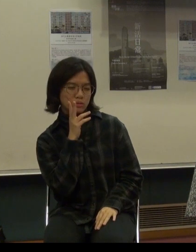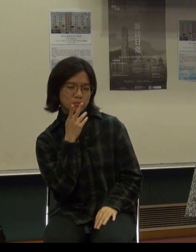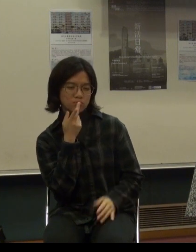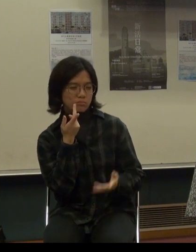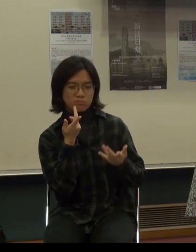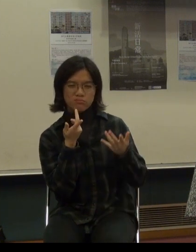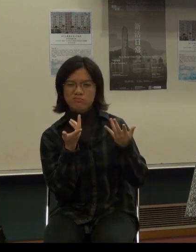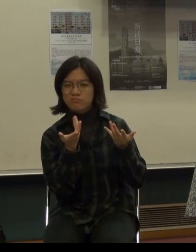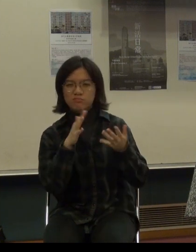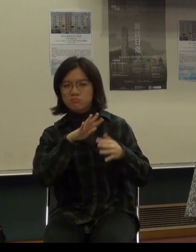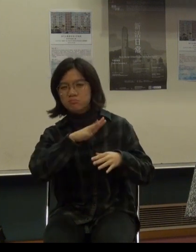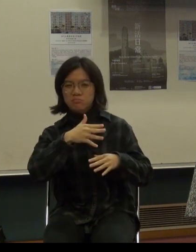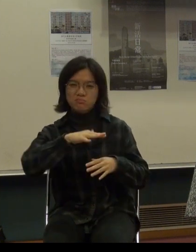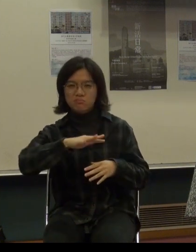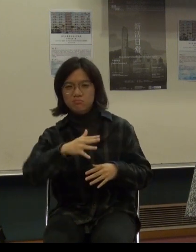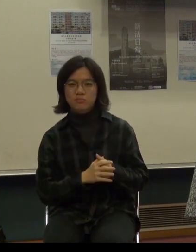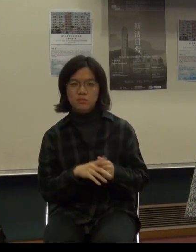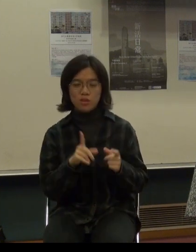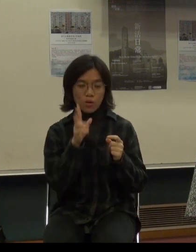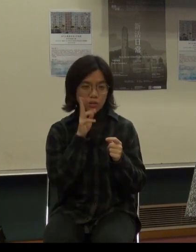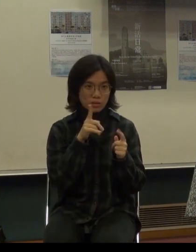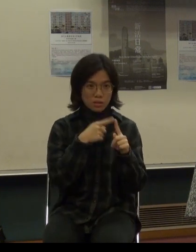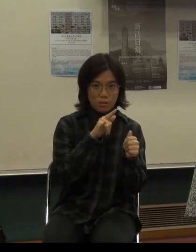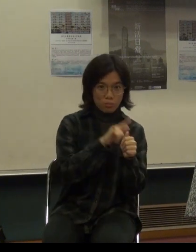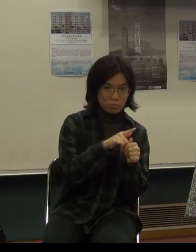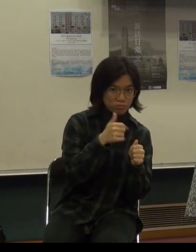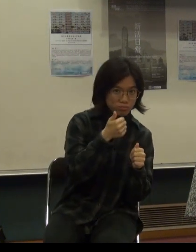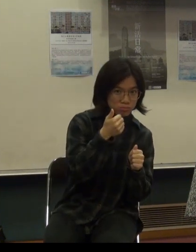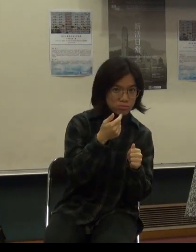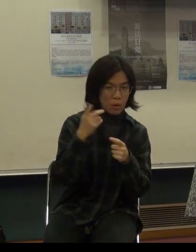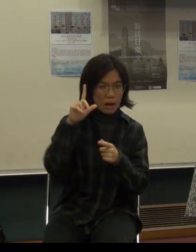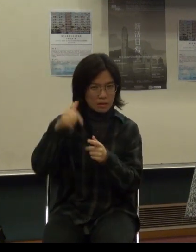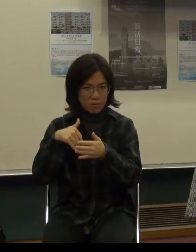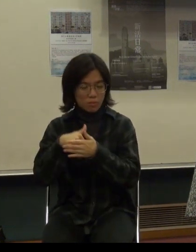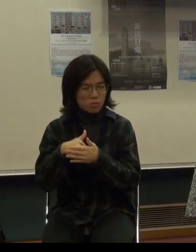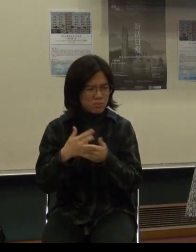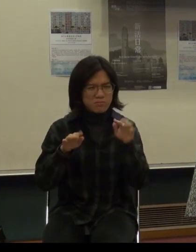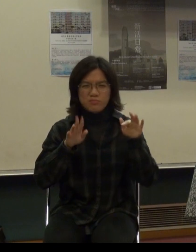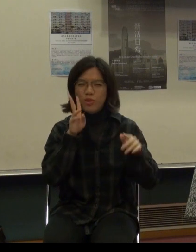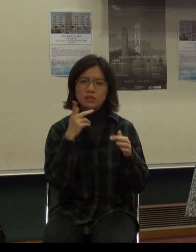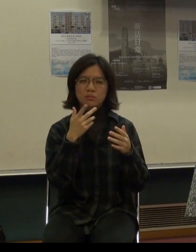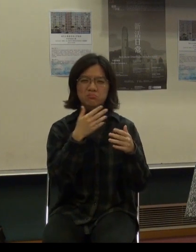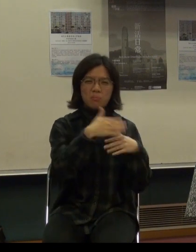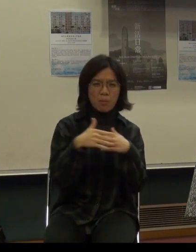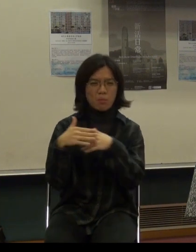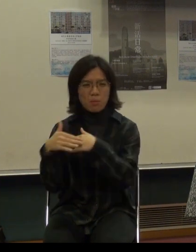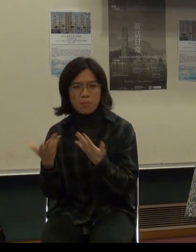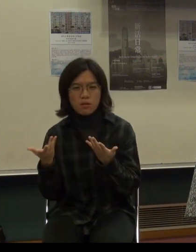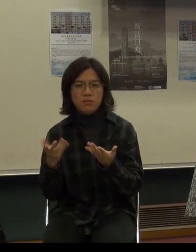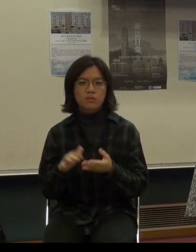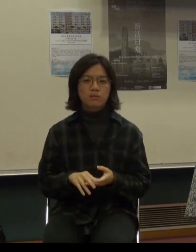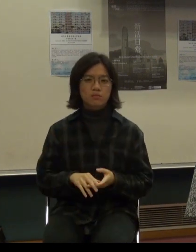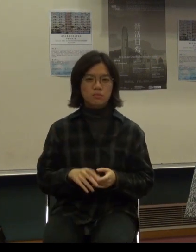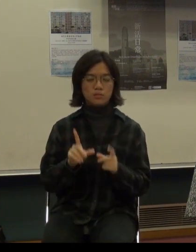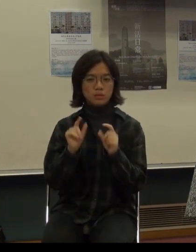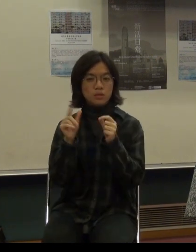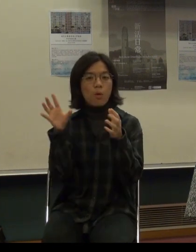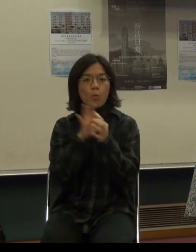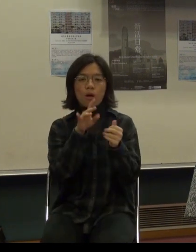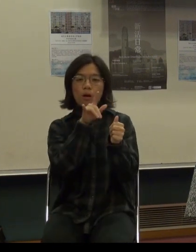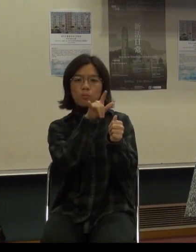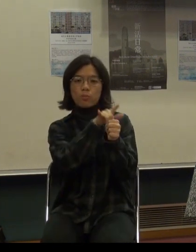即係好不倫不類嘅保育嘅。咁唔知道你對依個咁樣嘅保育嘅方案，即係響保